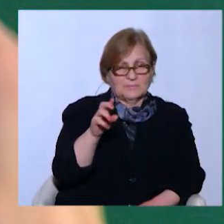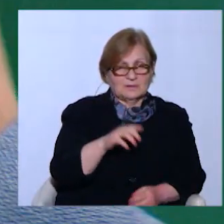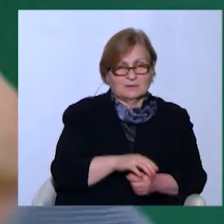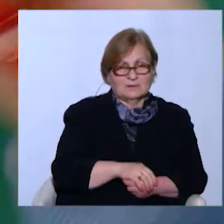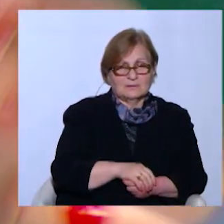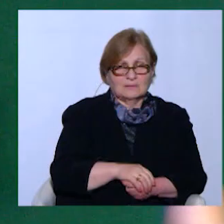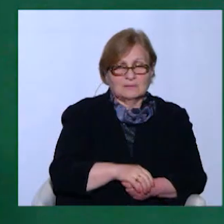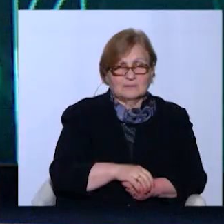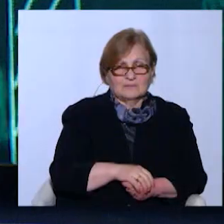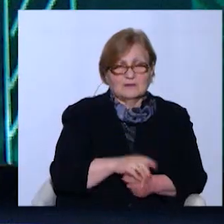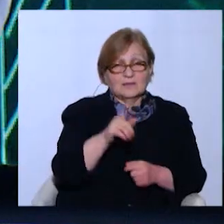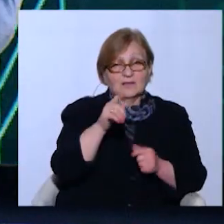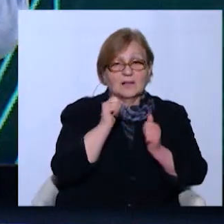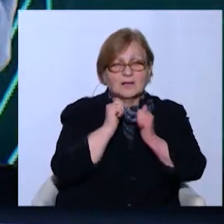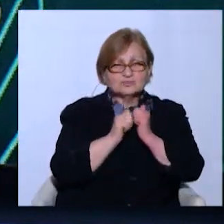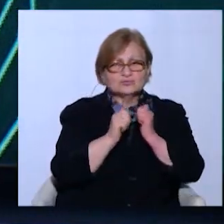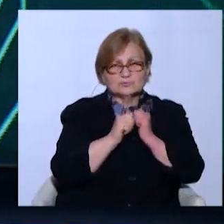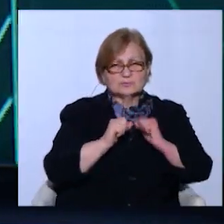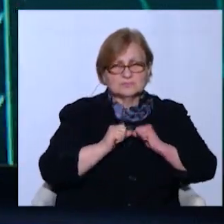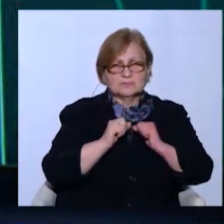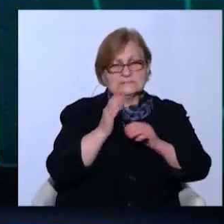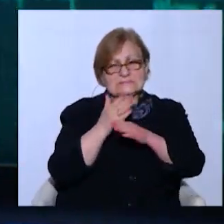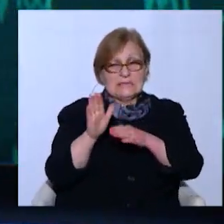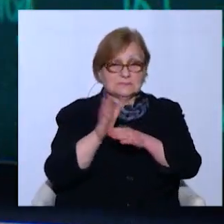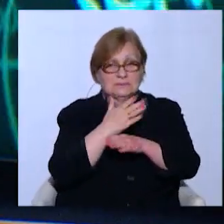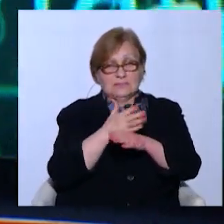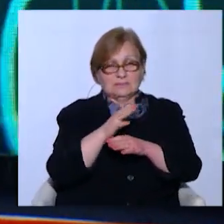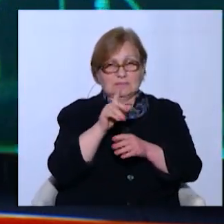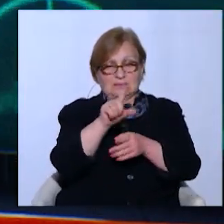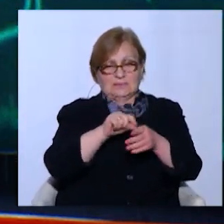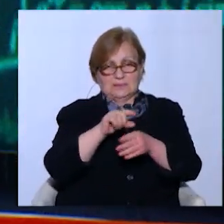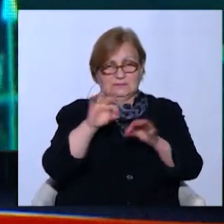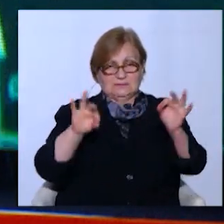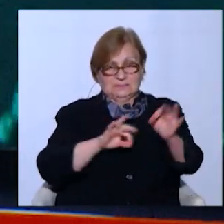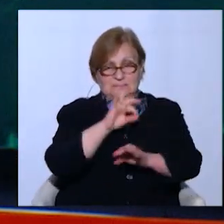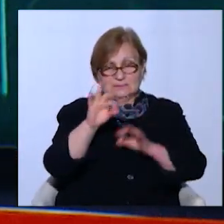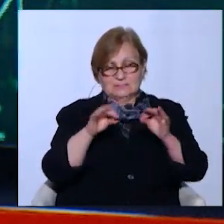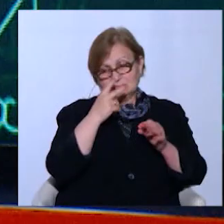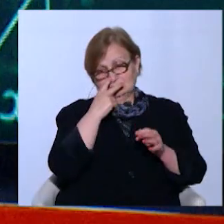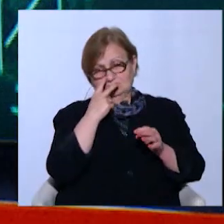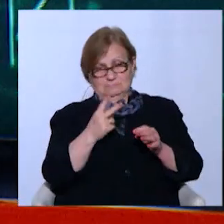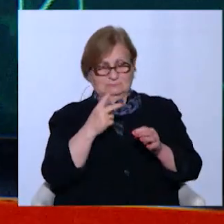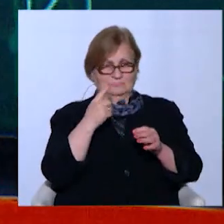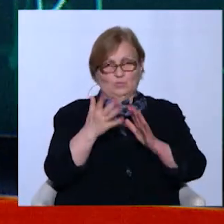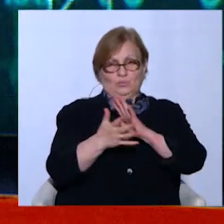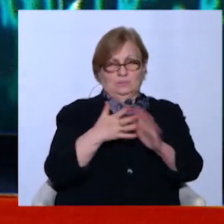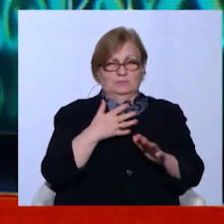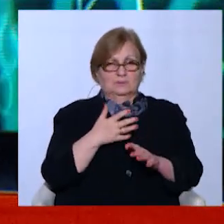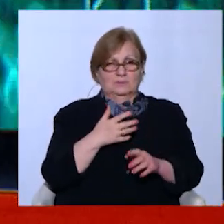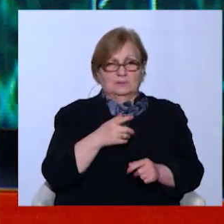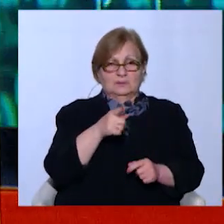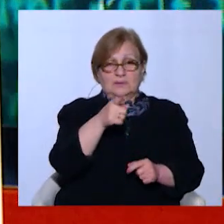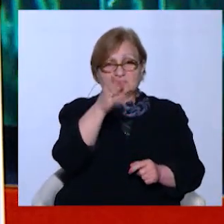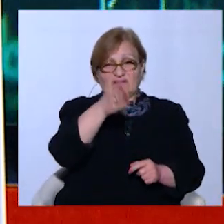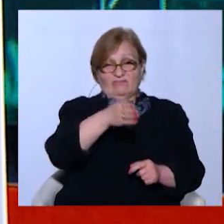ანუ ხშირად ამოხაზეთ ხოლმე ცალ-ცალკე სამკუთხედები რომ უფრო გაიგოთ რომ მსგავსება. ესე იგი რა გამოვიდა? CD გვერდი, აი